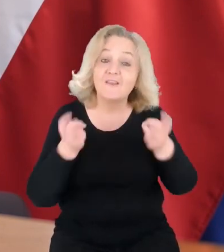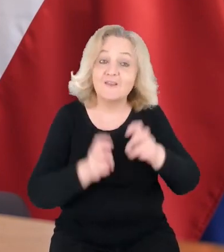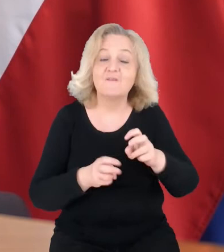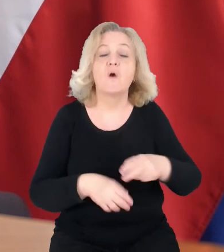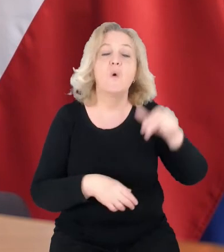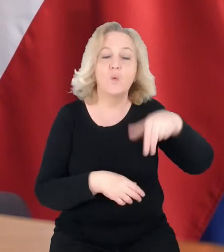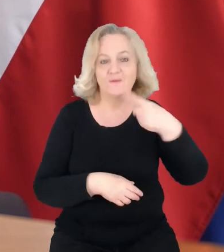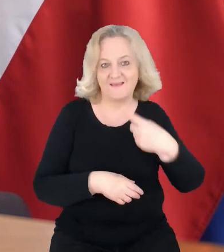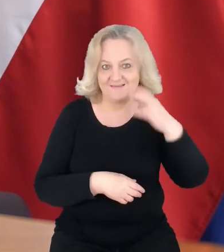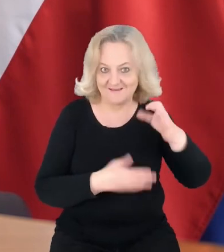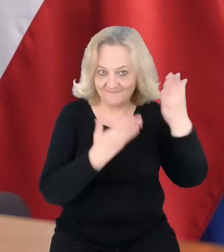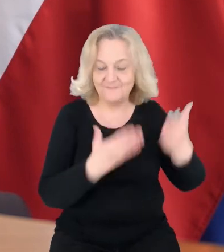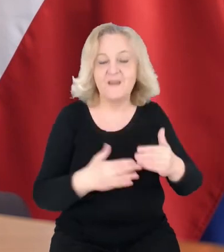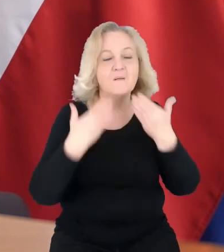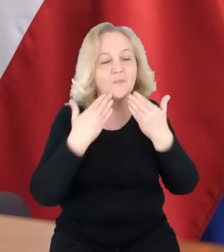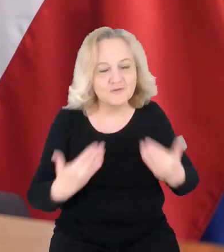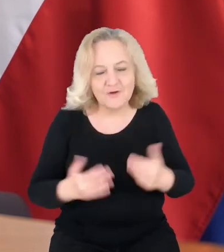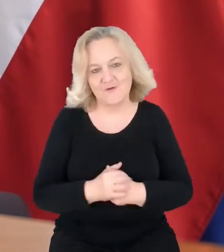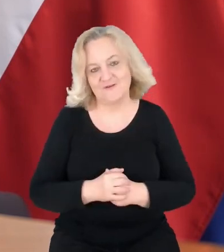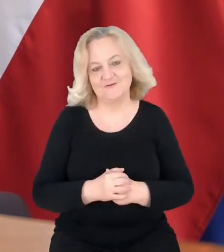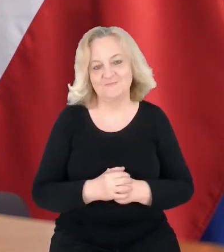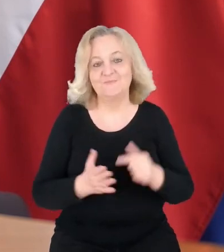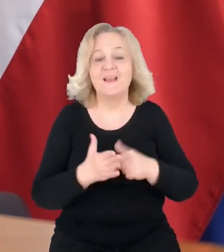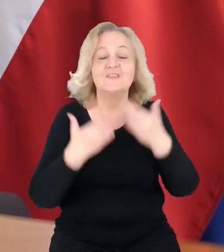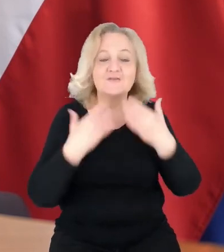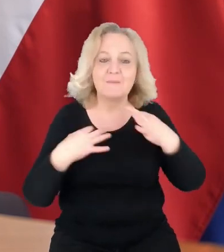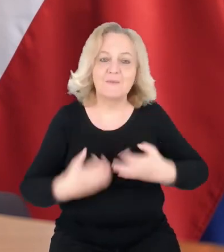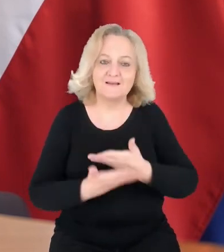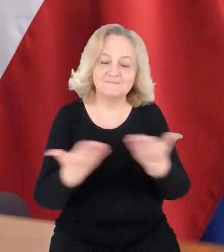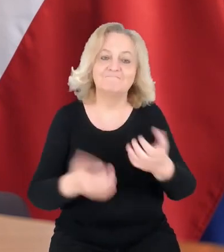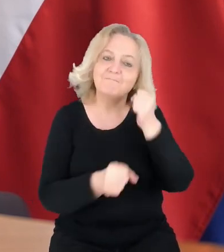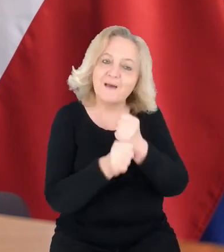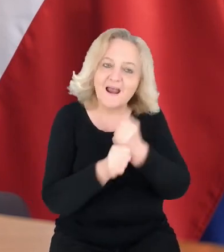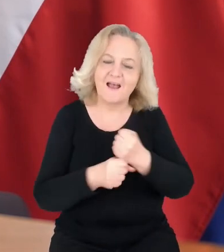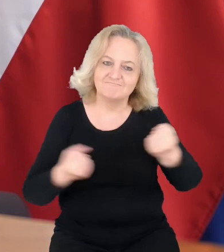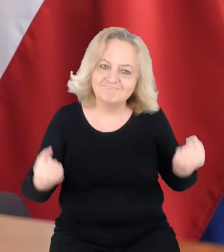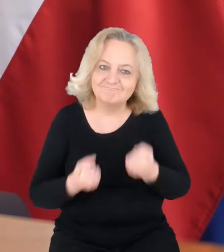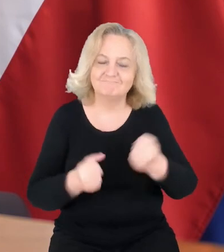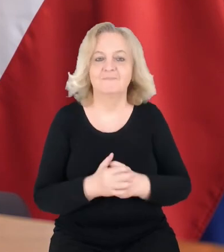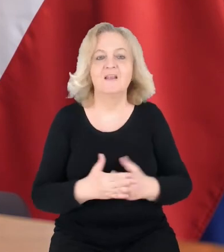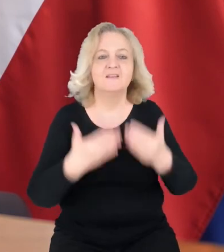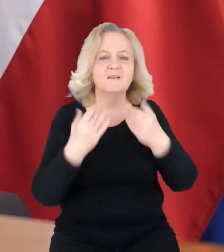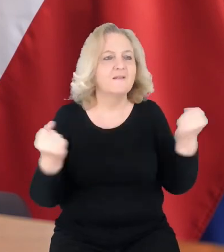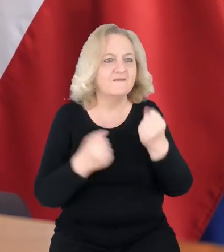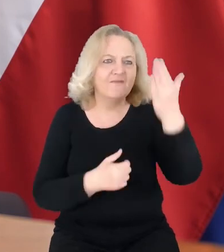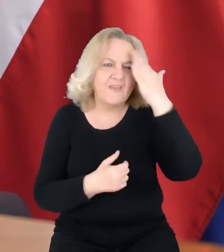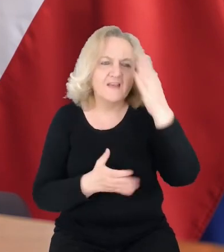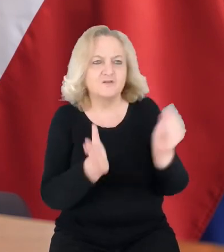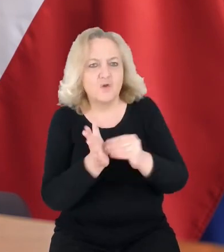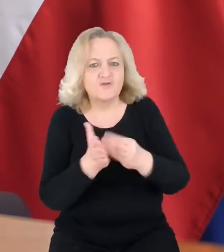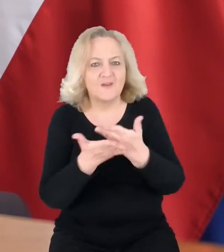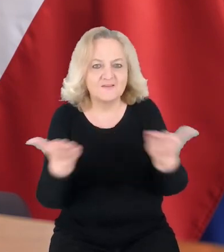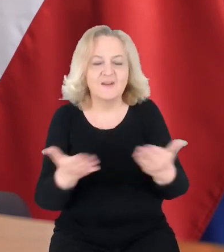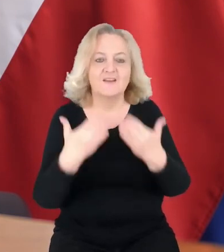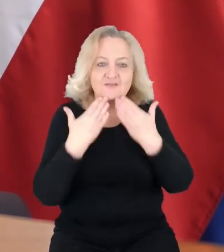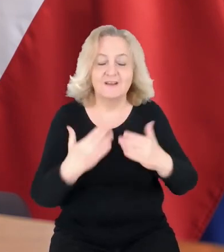Technicznego podziękować. Dziękuję Państwu za pracę i zaangażowanie, za wielką wiedzę i doświadczenie, dzięki